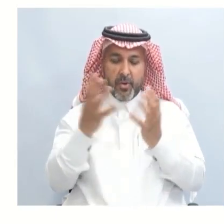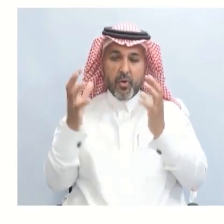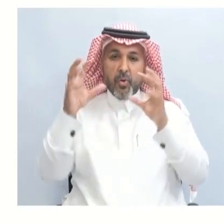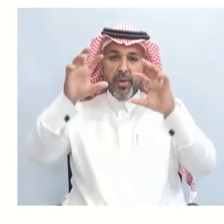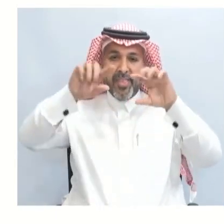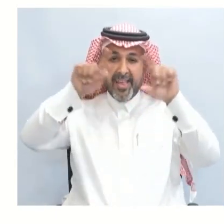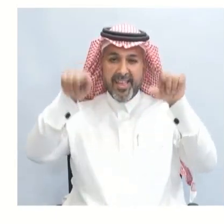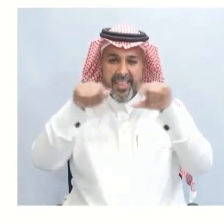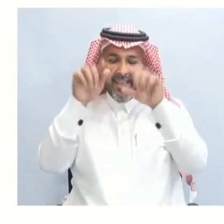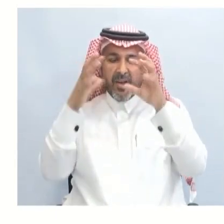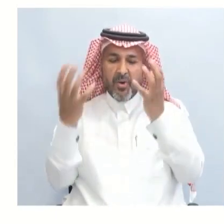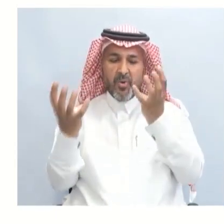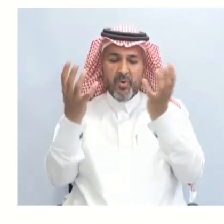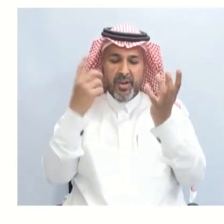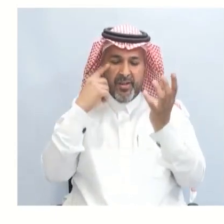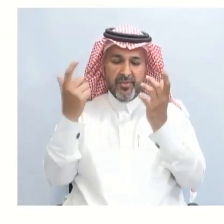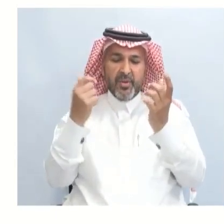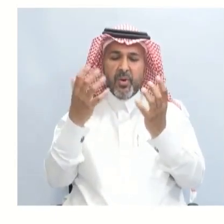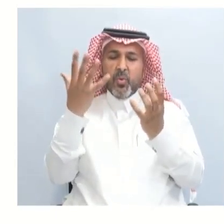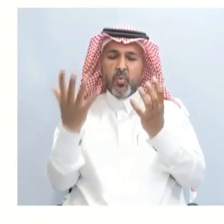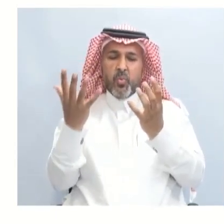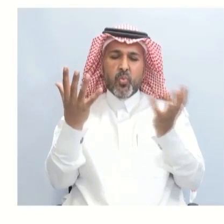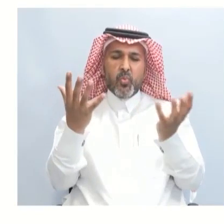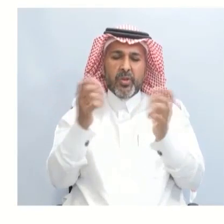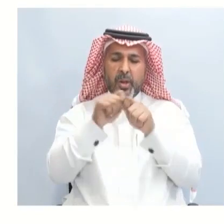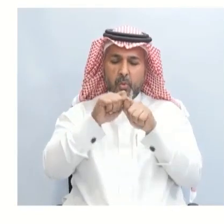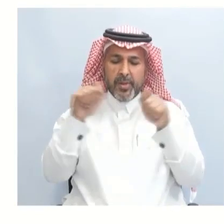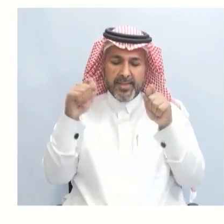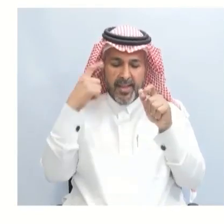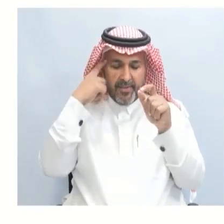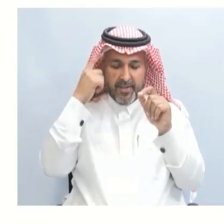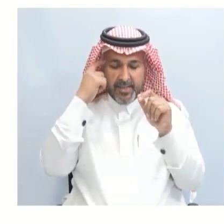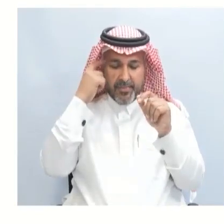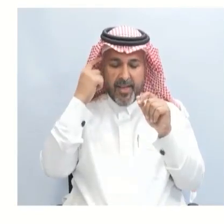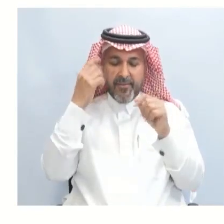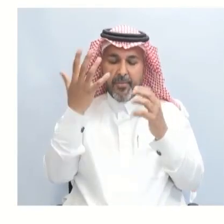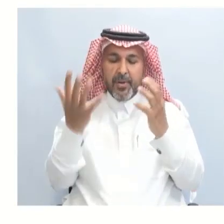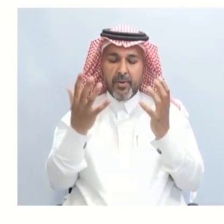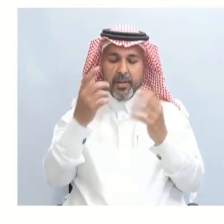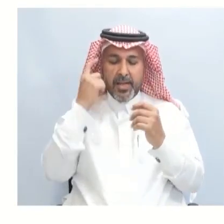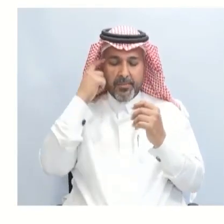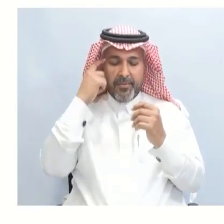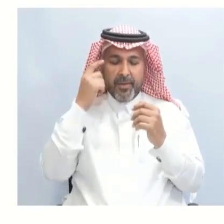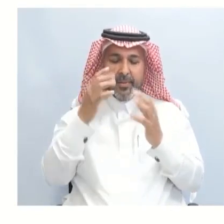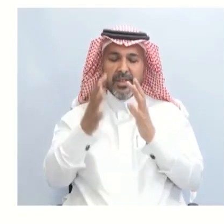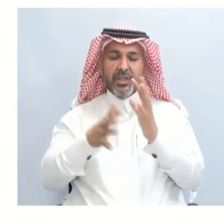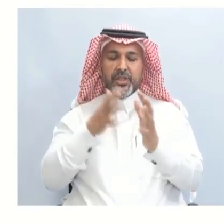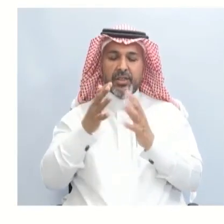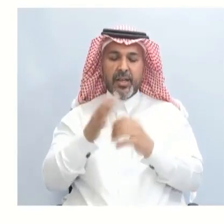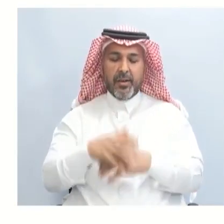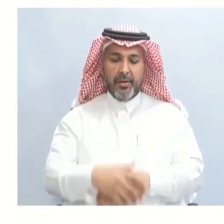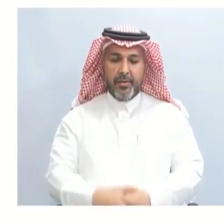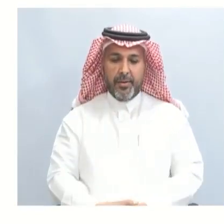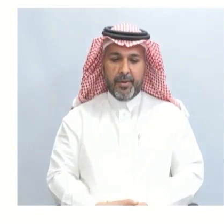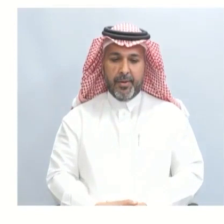كرتين لكل منهما كتل ام 1 وام 2 لنتفق عزيزي الطالب والطالبه ان ارمز ي ام 1 وام 2